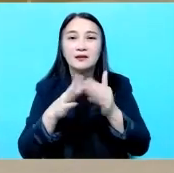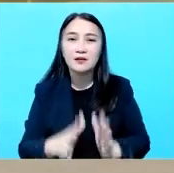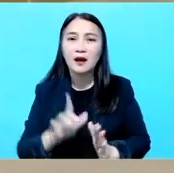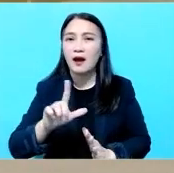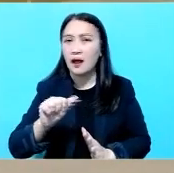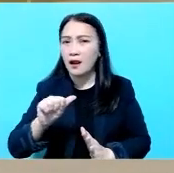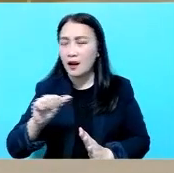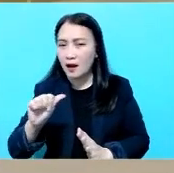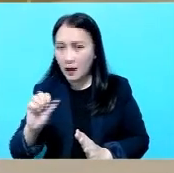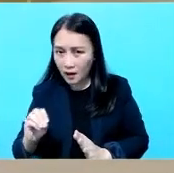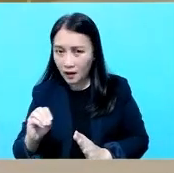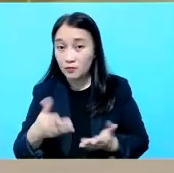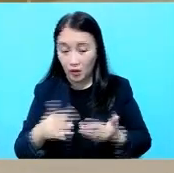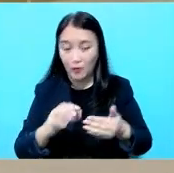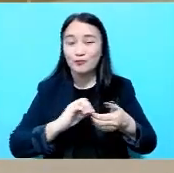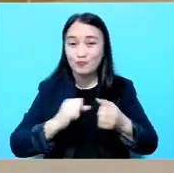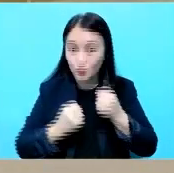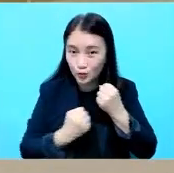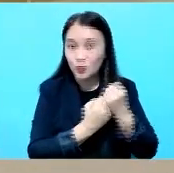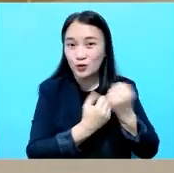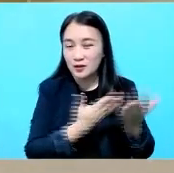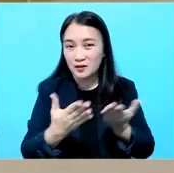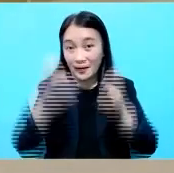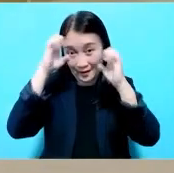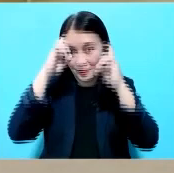na magtutulungan sa sektor ng edukasyon at